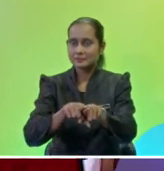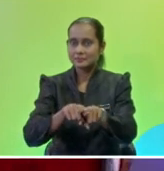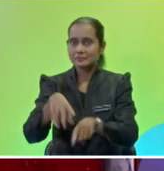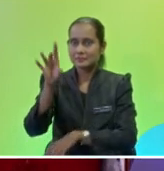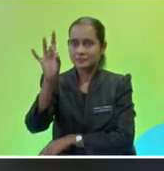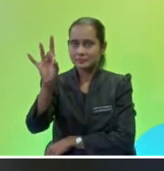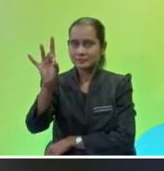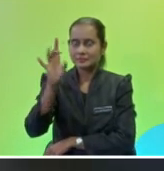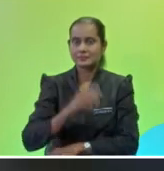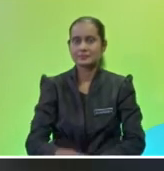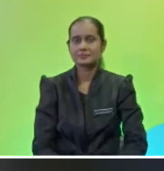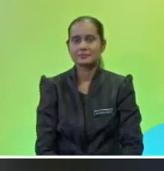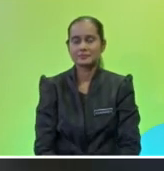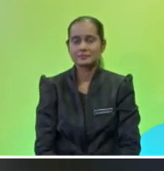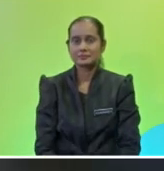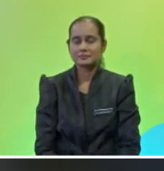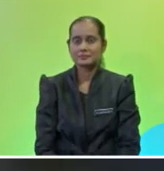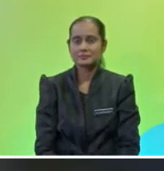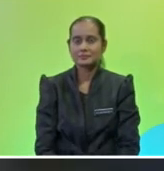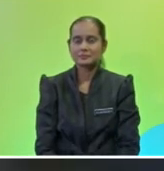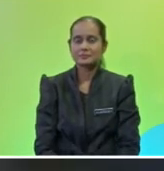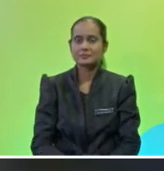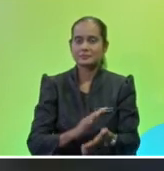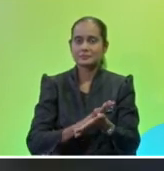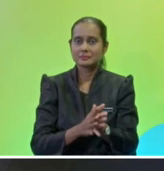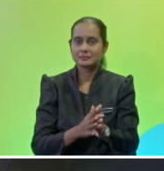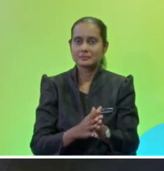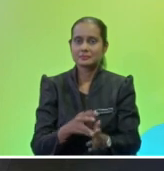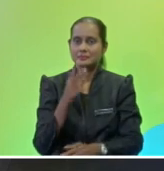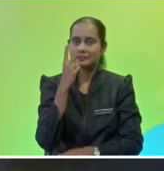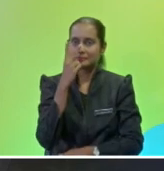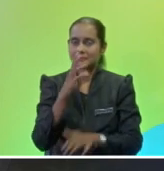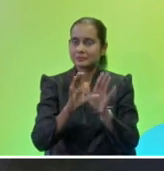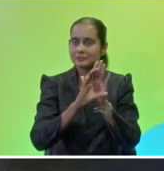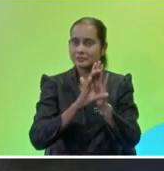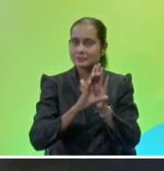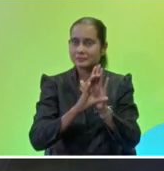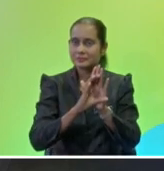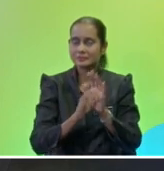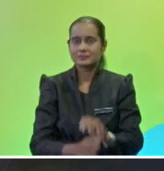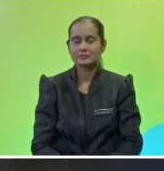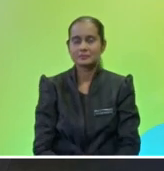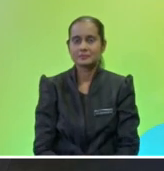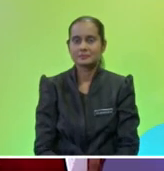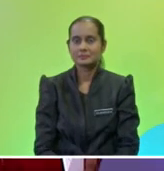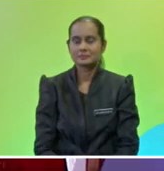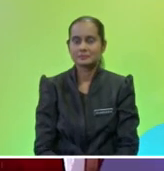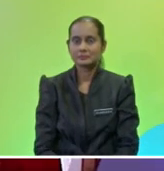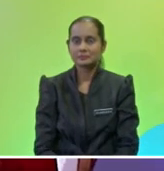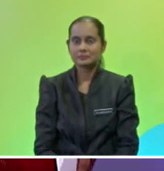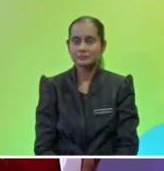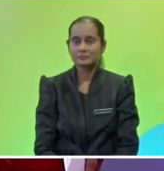ini lapar jadi kita tidak Tengoklah dekat sini contoh lah Mira kita tengok pada slime Oke